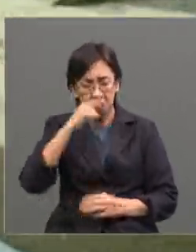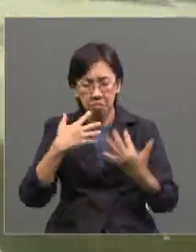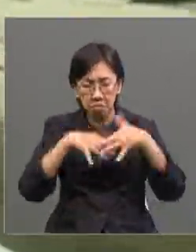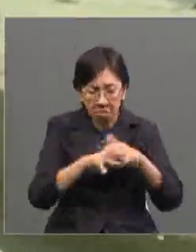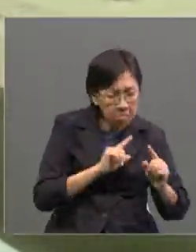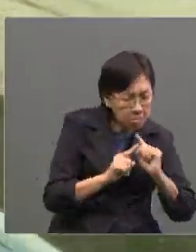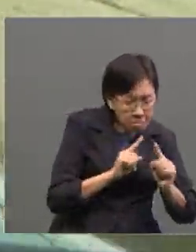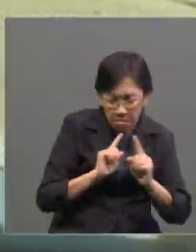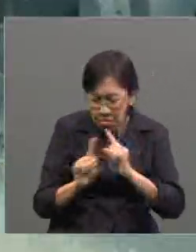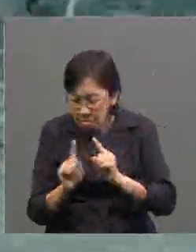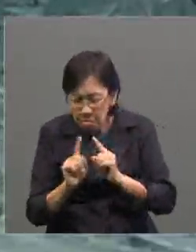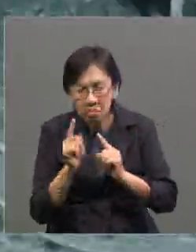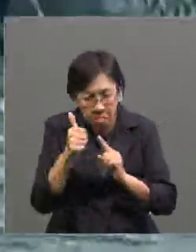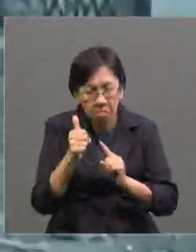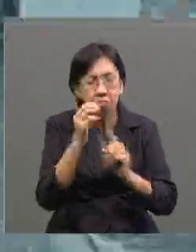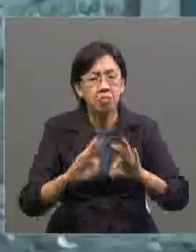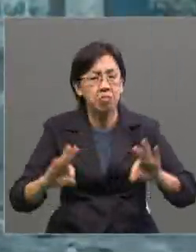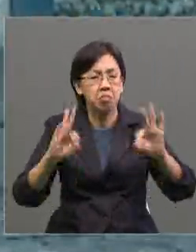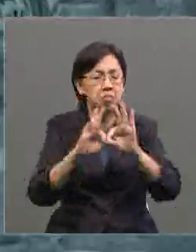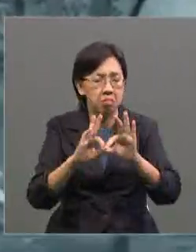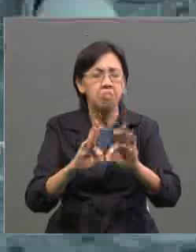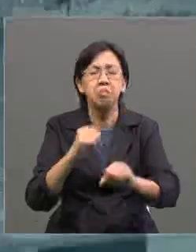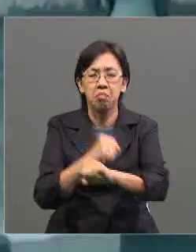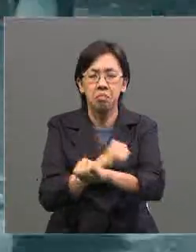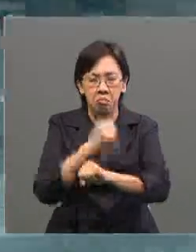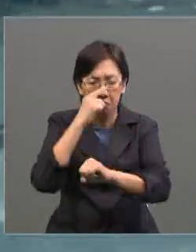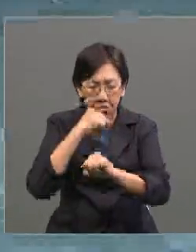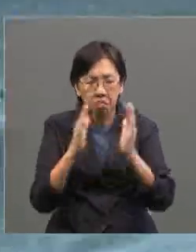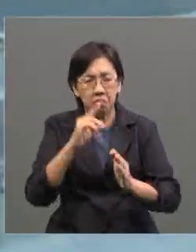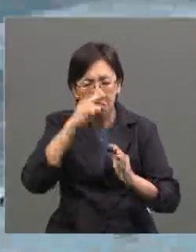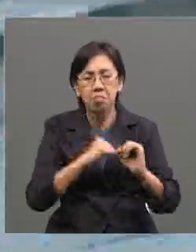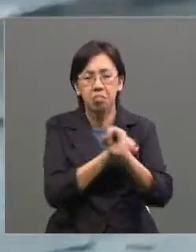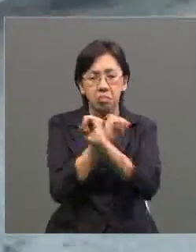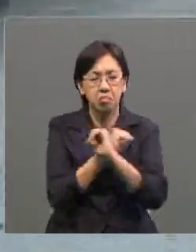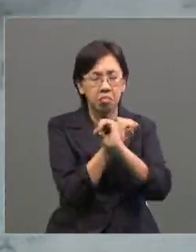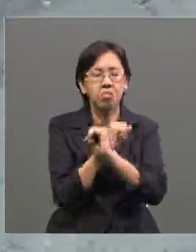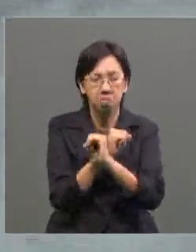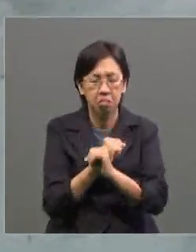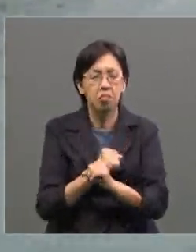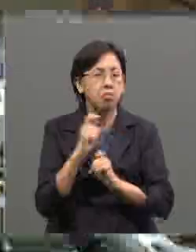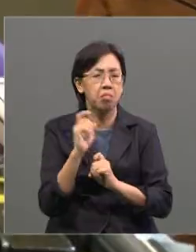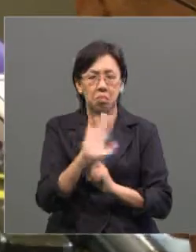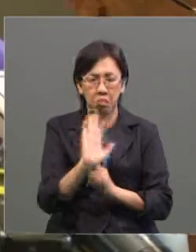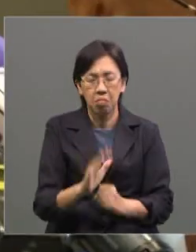ทุกฝ่ายครับเพื่อจะปกป้องคนไทยให้ได้รับความปลอดภัยจากวิกฤตครั้งนี้ครับ